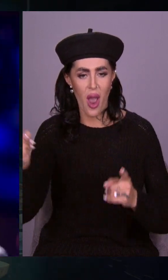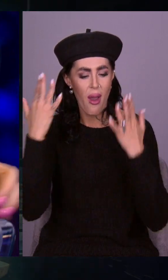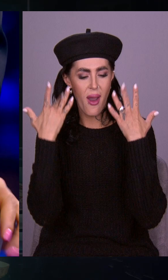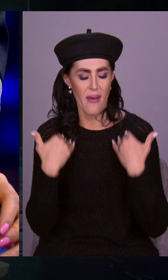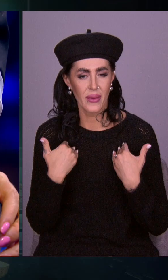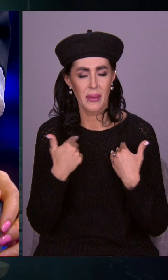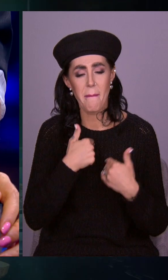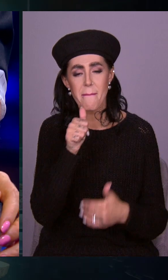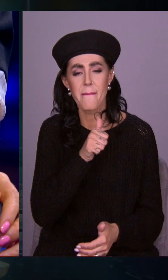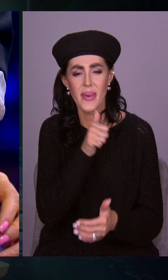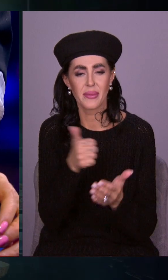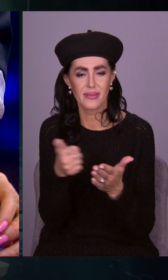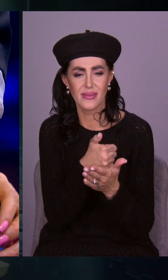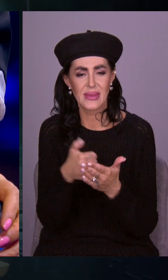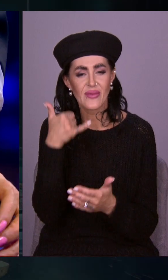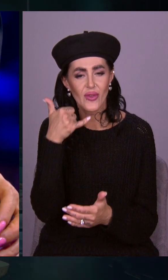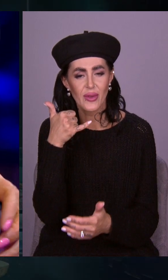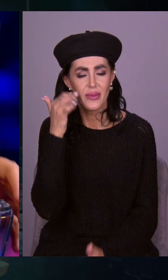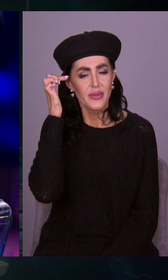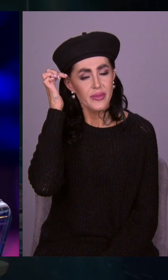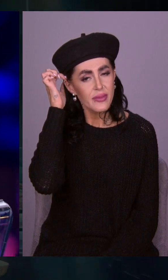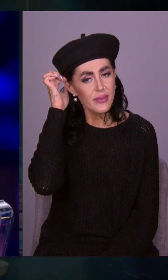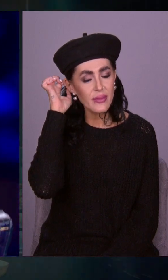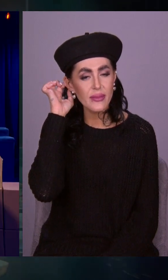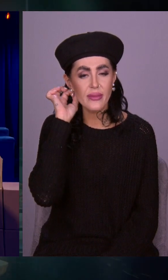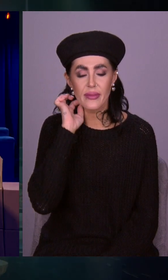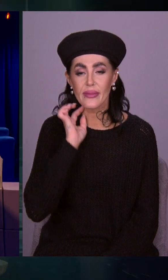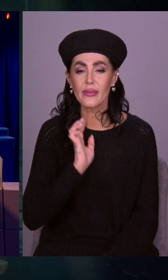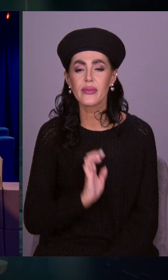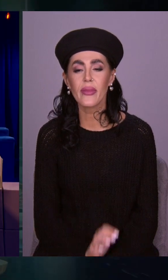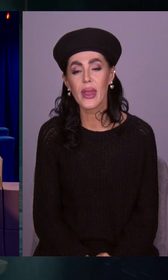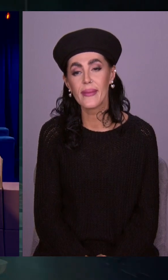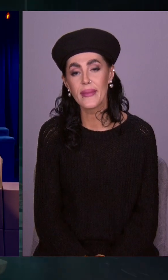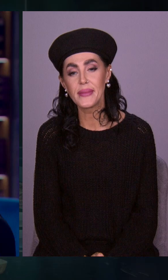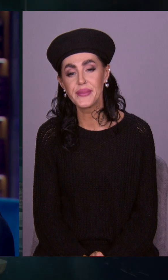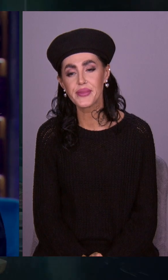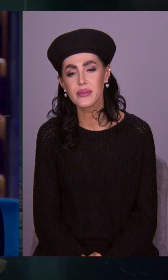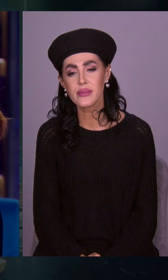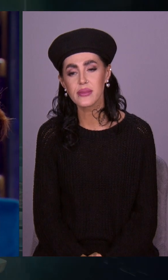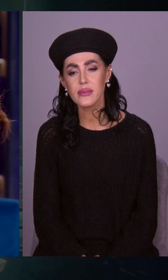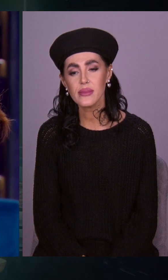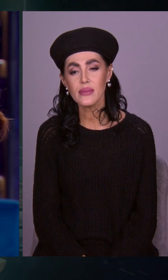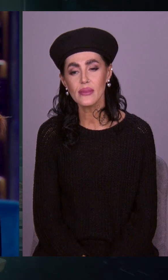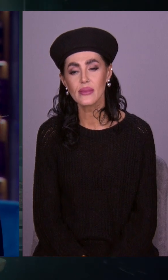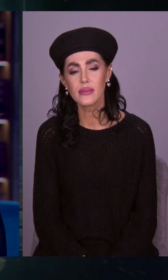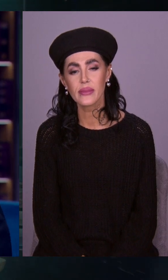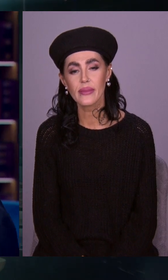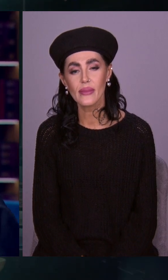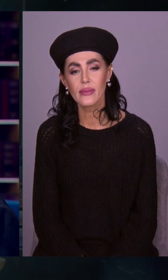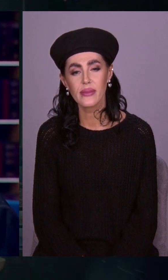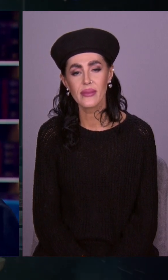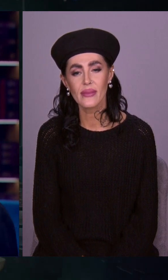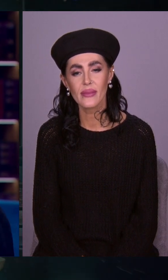так дивись. О. Та все хоче. Ти намагалась. Ти коли треба, ти вмієш бути неприємною.